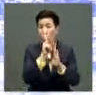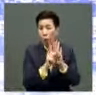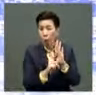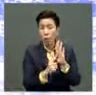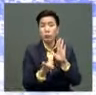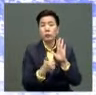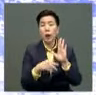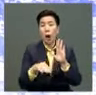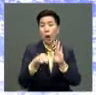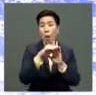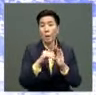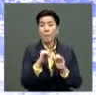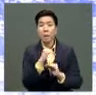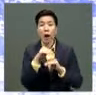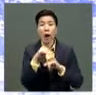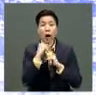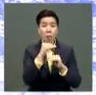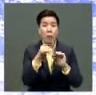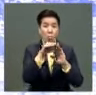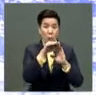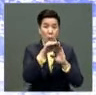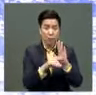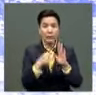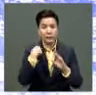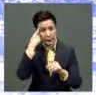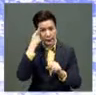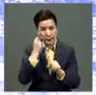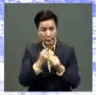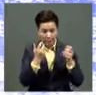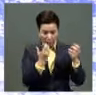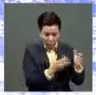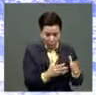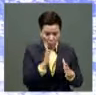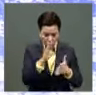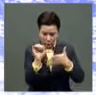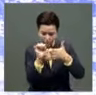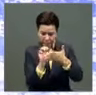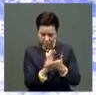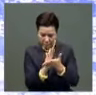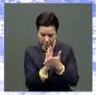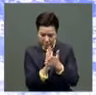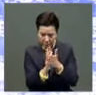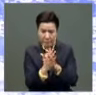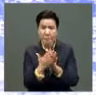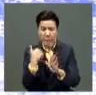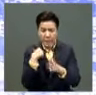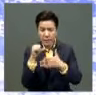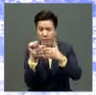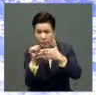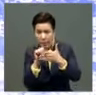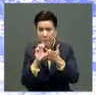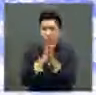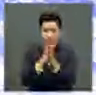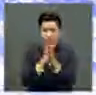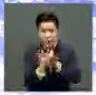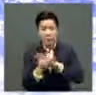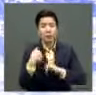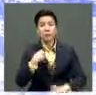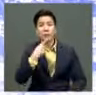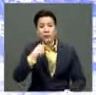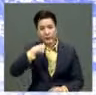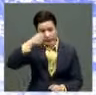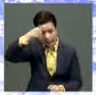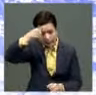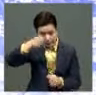เป็นสิ่งที่เราดำเนินการกันมาแล้วต้องมีการปรับปรุงกันอยู่เรื่อยๆนะครับซึ่งก็นำเรียนว่าเป็นบ